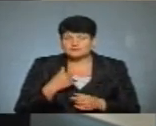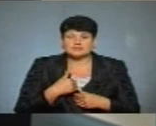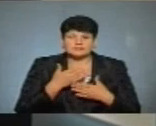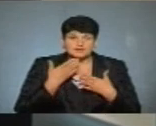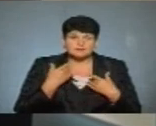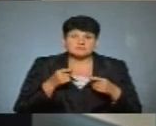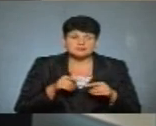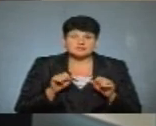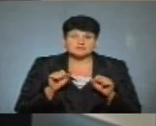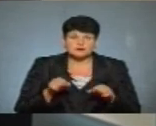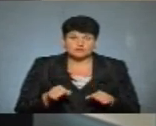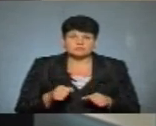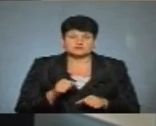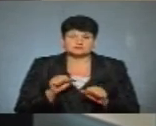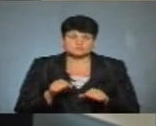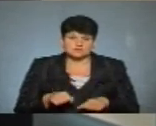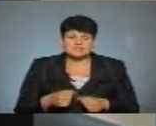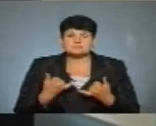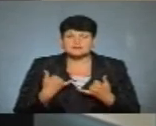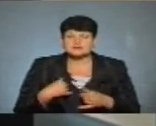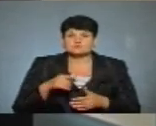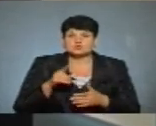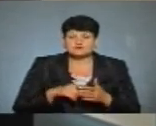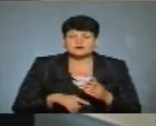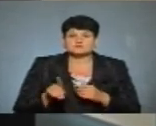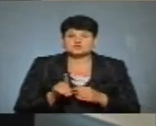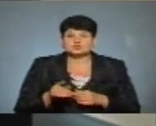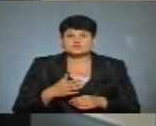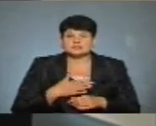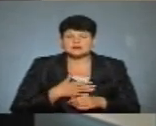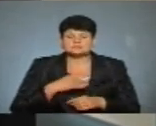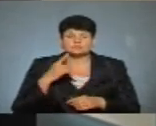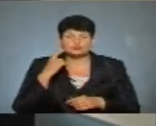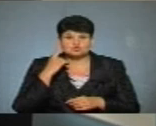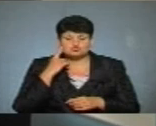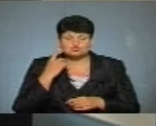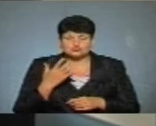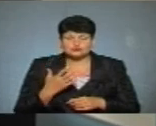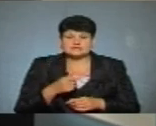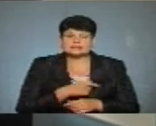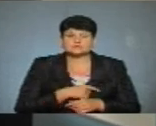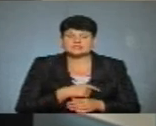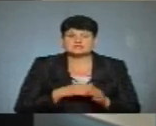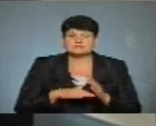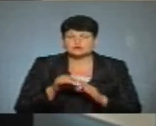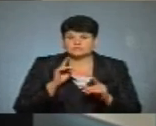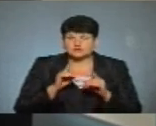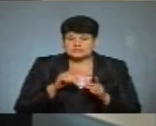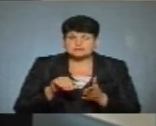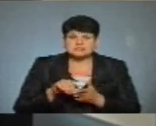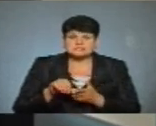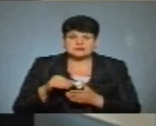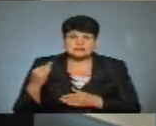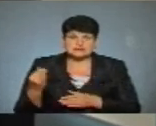маємо таких правових повноважень. Ми сподіваємося, що нас почують депутати Верховної Ради, які